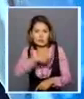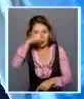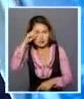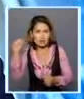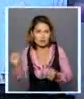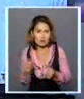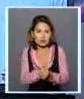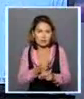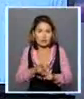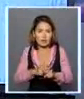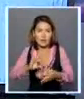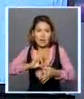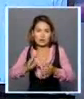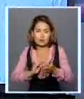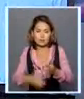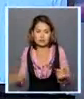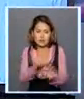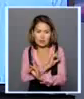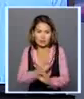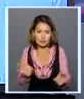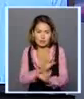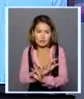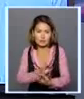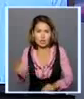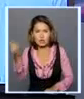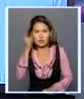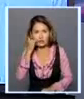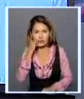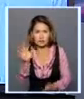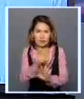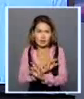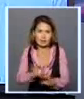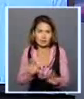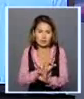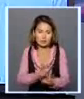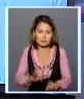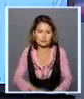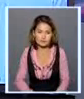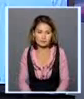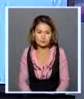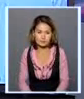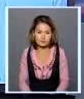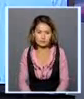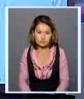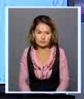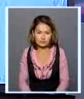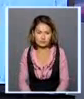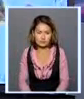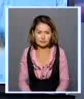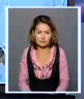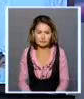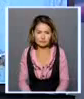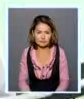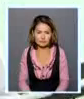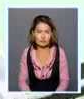ағылып жатыр. Дәл қазір жағажайдан тілшіміз Алмат Әбдіраман бізбен байланысқа шығып тұр. Алмат, сөз кезегі өзіңде.